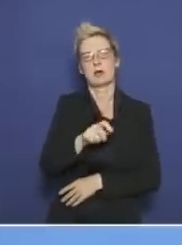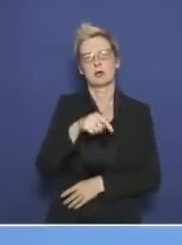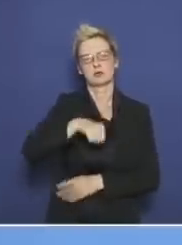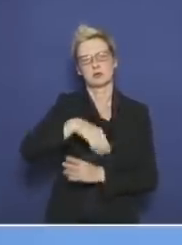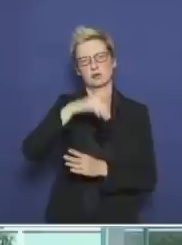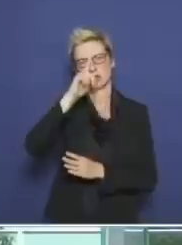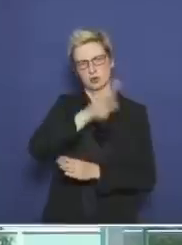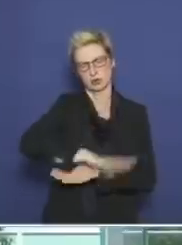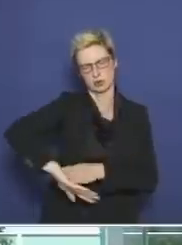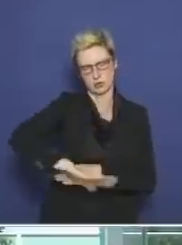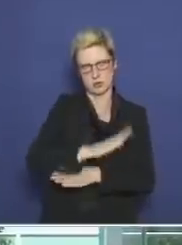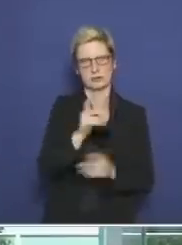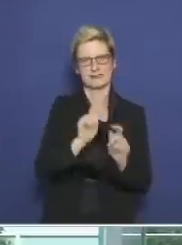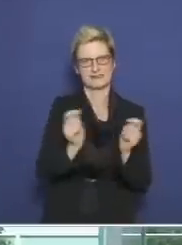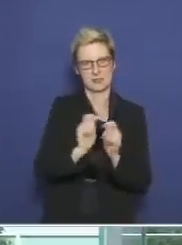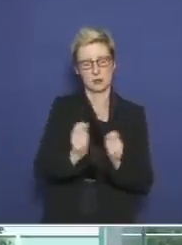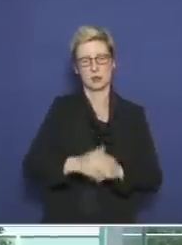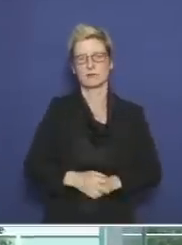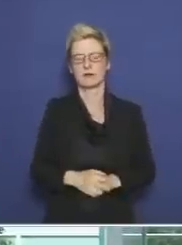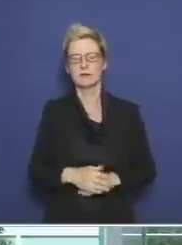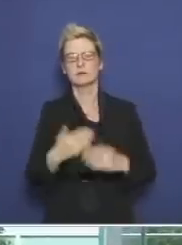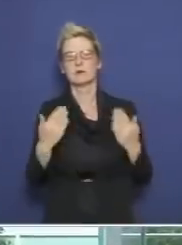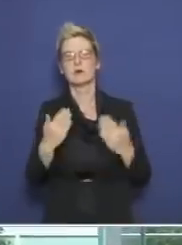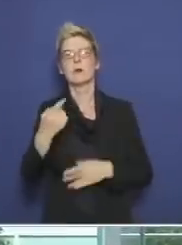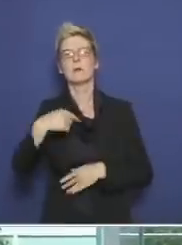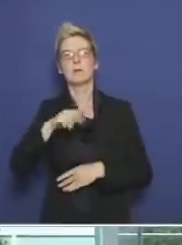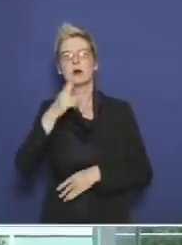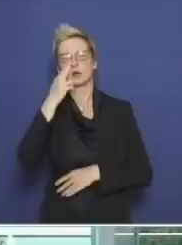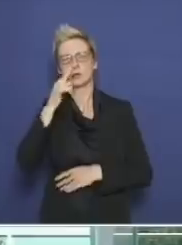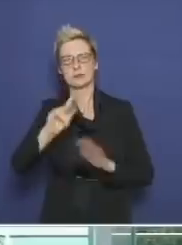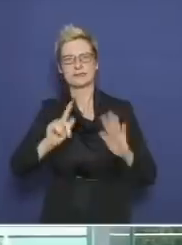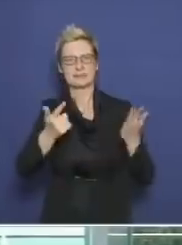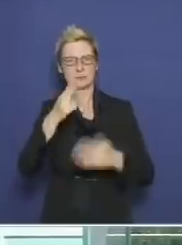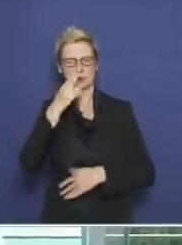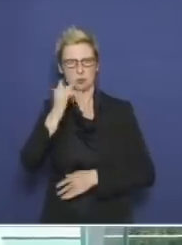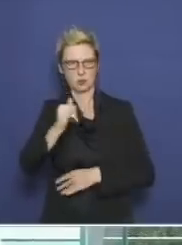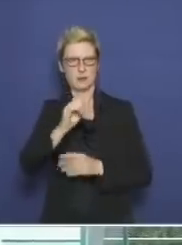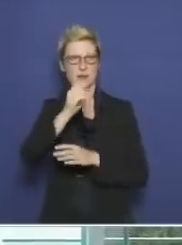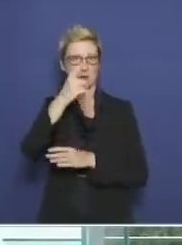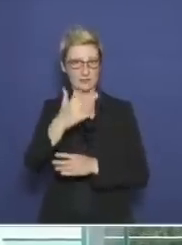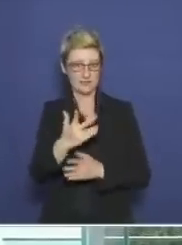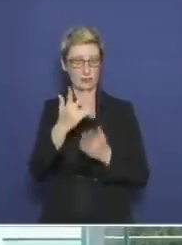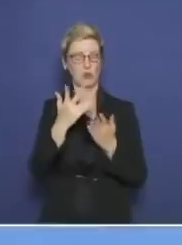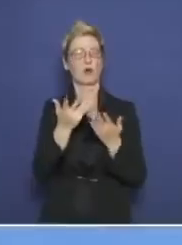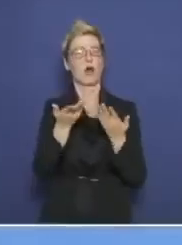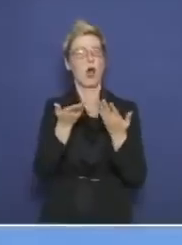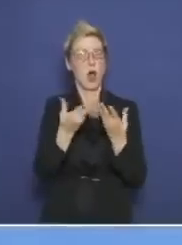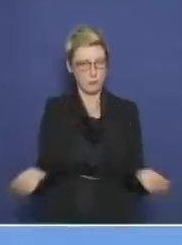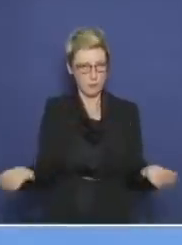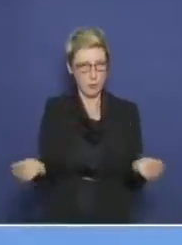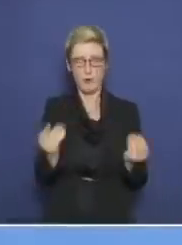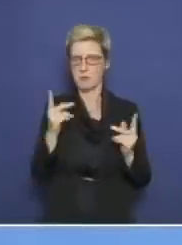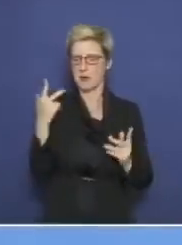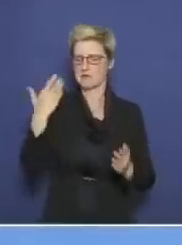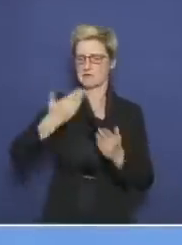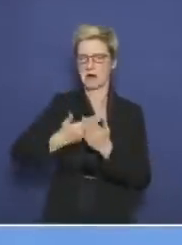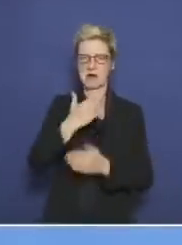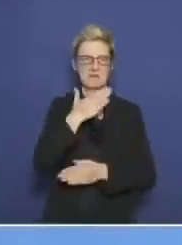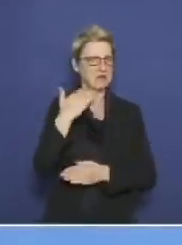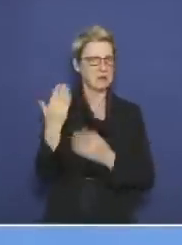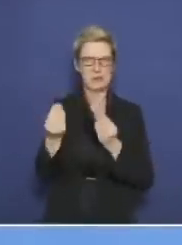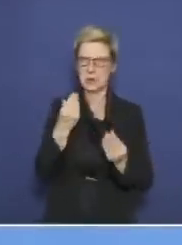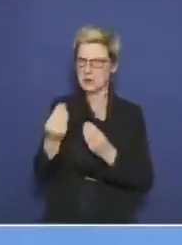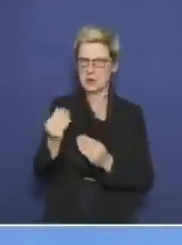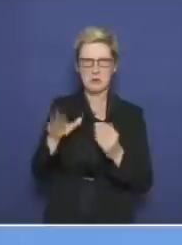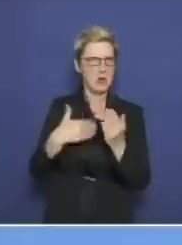wird die Priorisierung aufgehoben. Trotzdem haben noch viele in der Prio-Gruppe 3 keinen Impftermin. Was folgt aus diesem Umstand für das weitere Vorgehen in